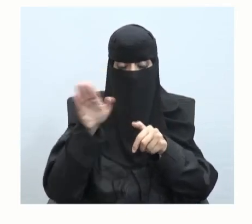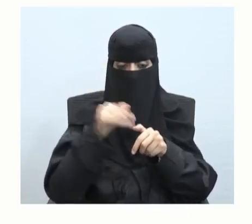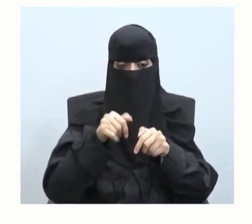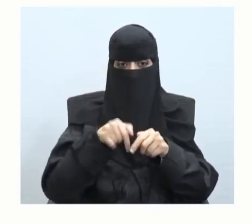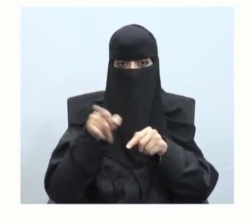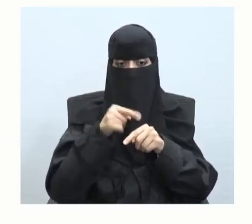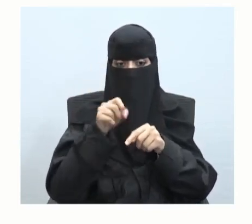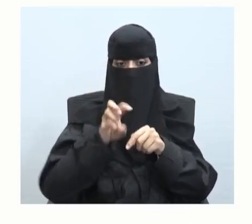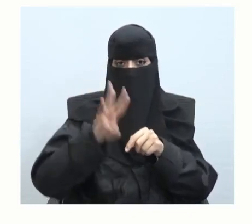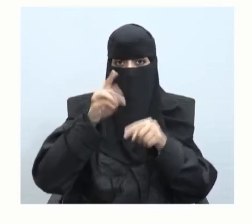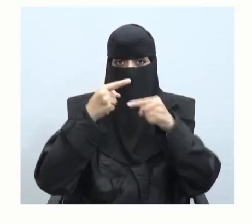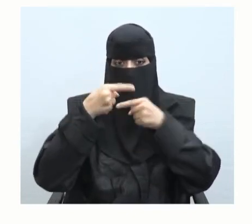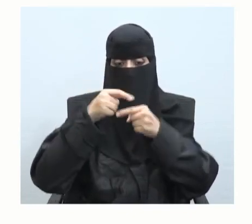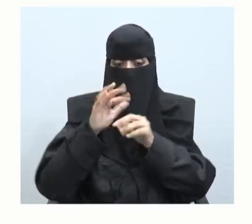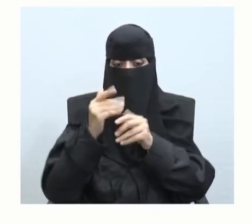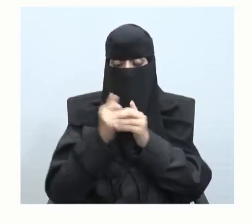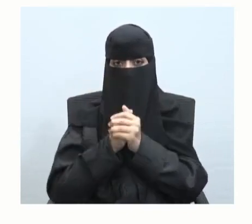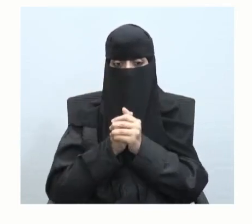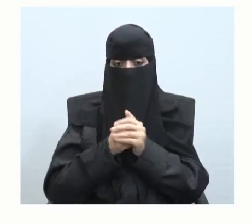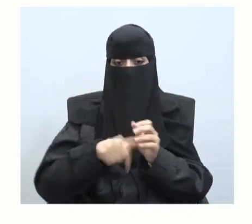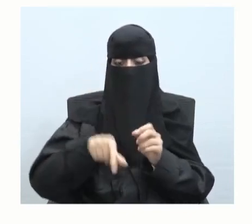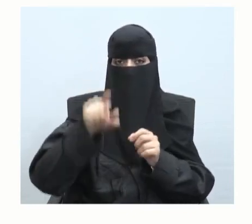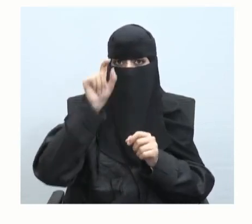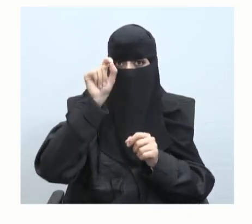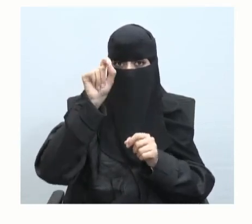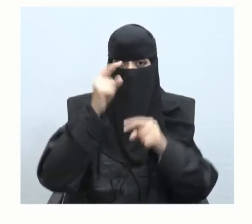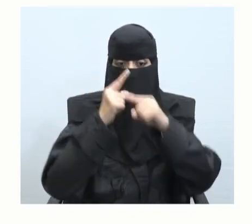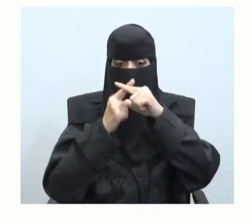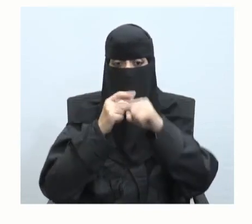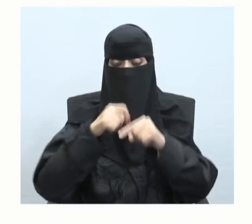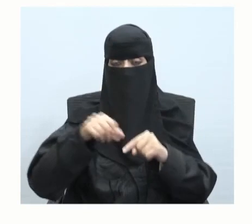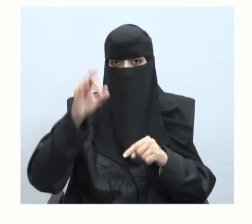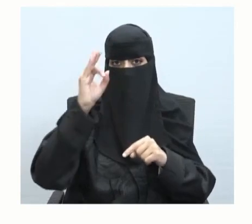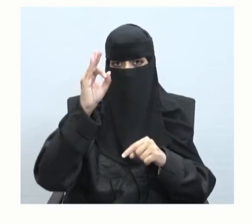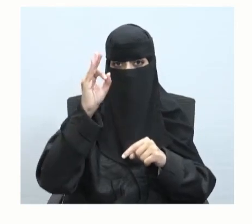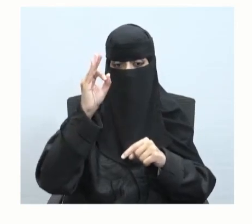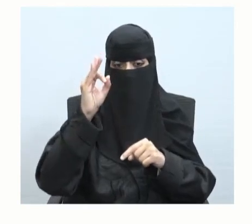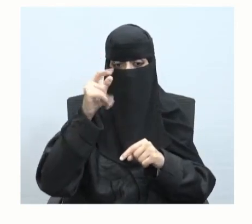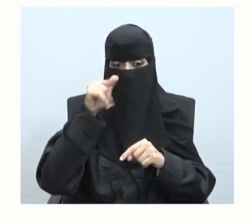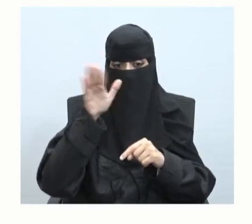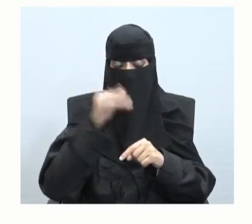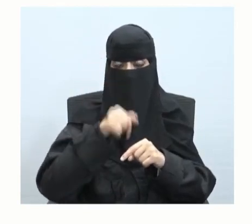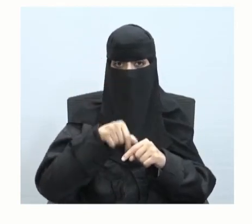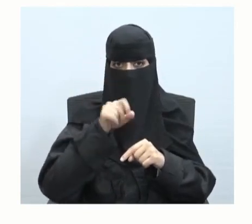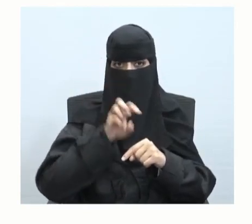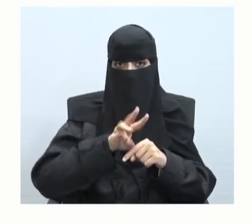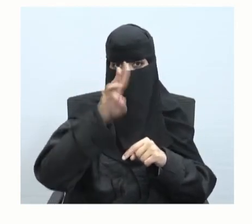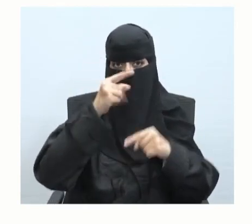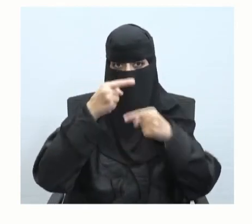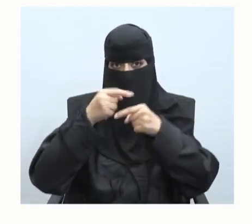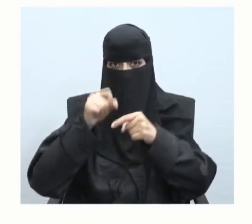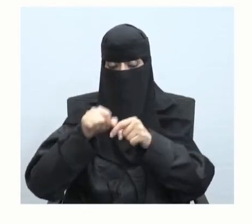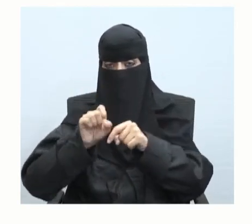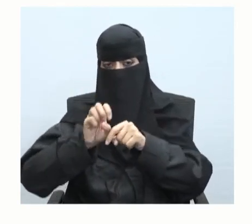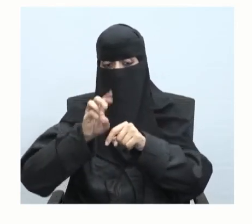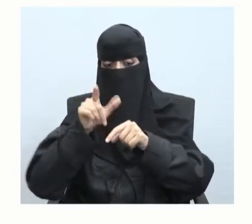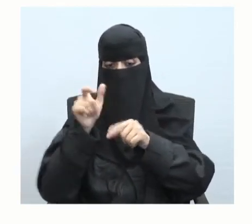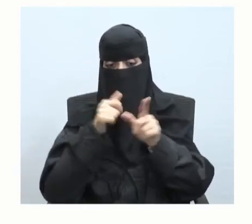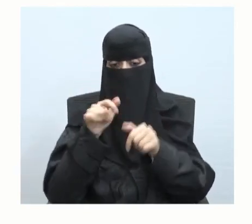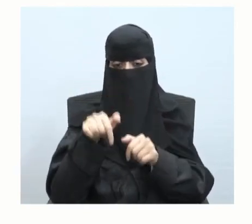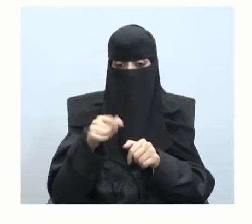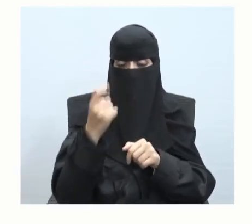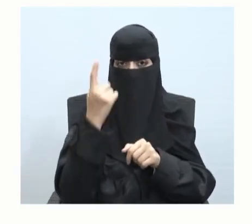ان الدبليو يساوي ماذا الاف مضروبا في الدي اذا اضرب القيمه 15 في